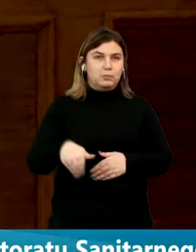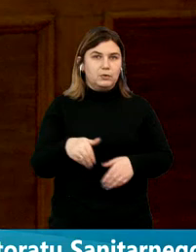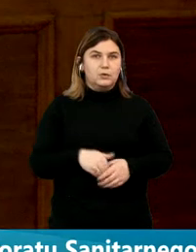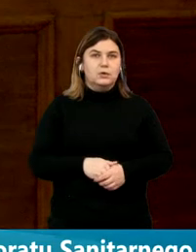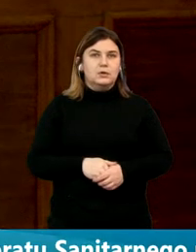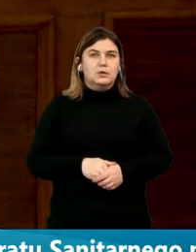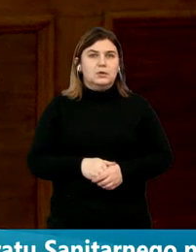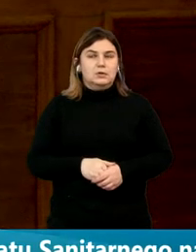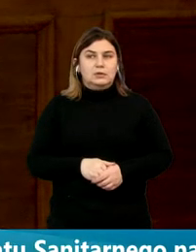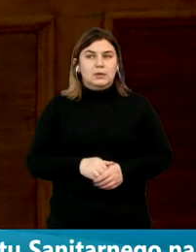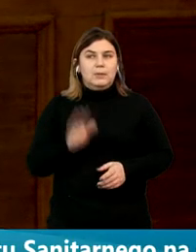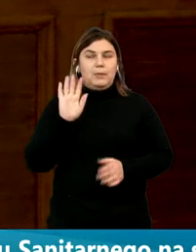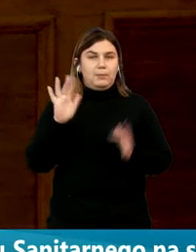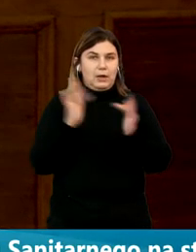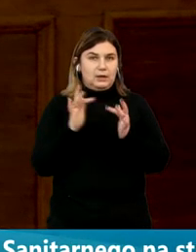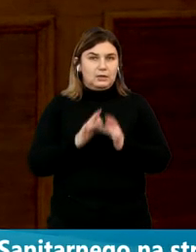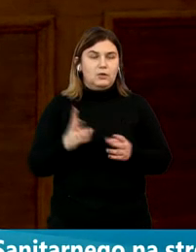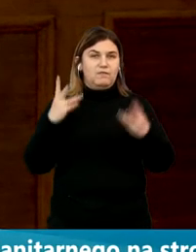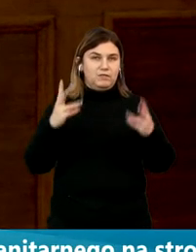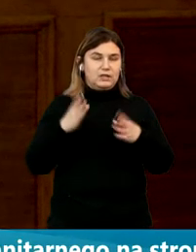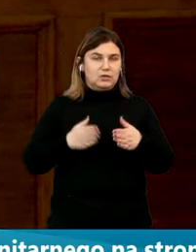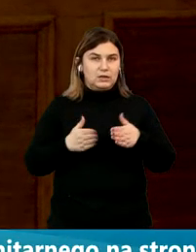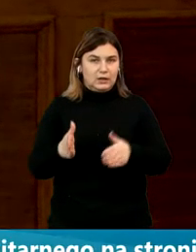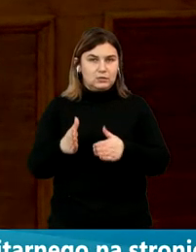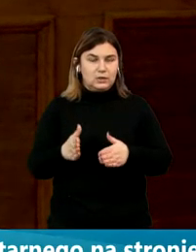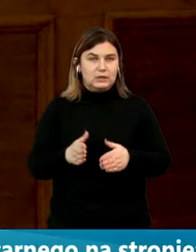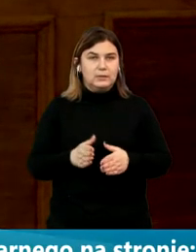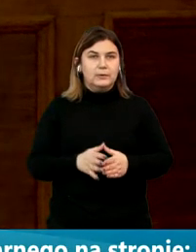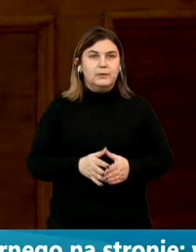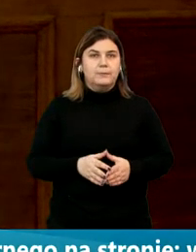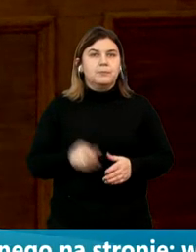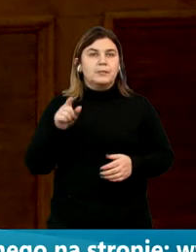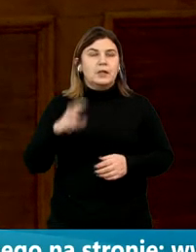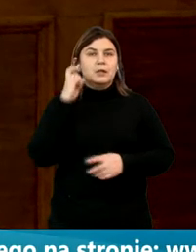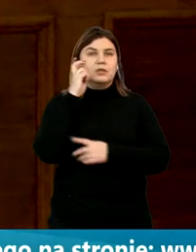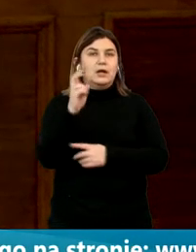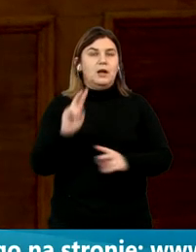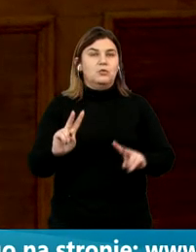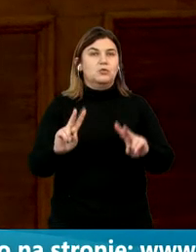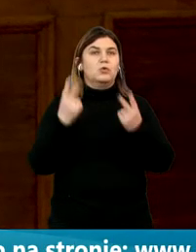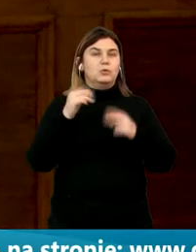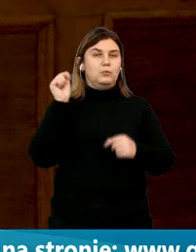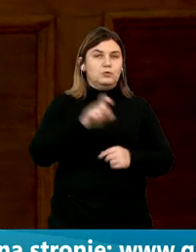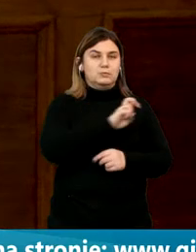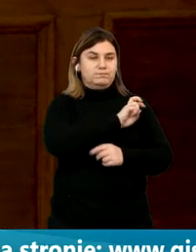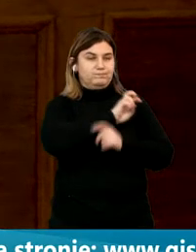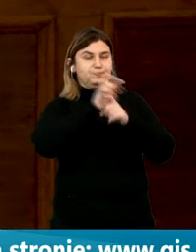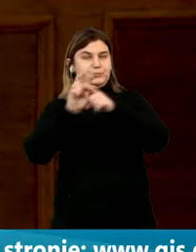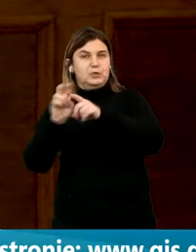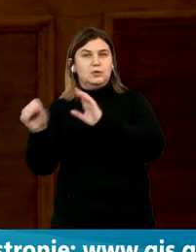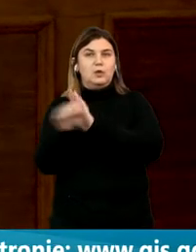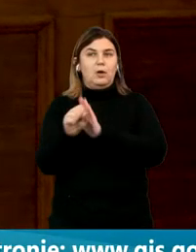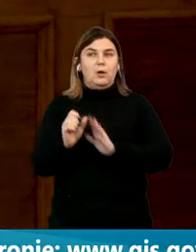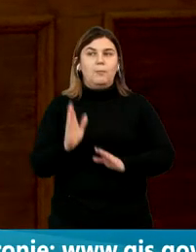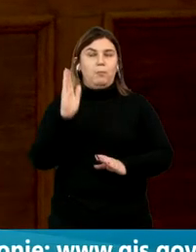Macieju, ma pan rację, że to jest ważny kierunek, natomiast ten tramwaj skądś musi dojechać trasy